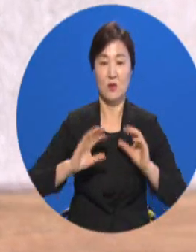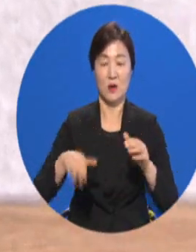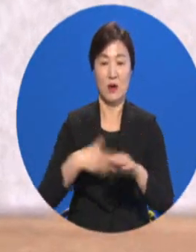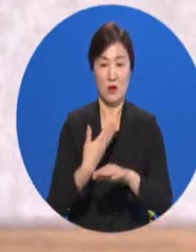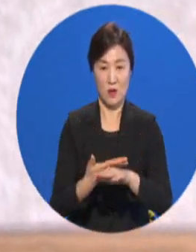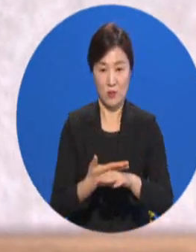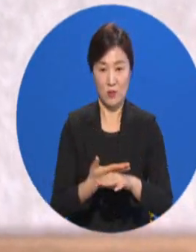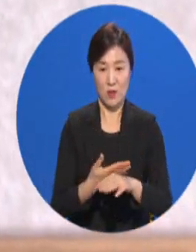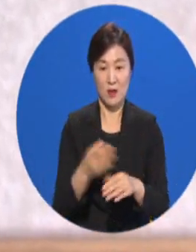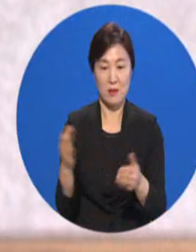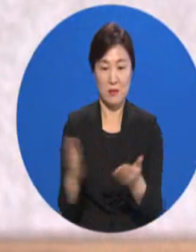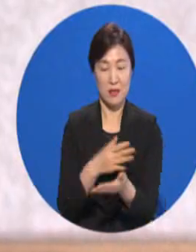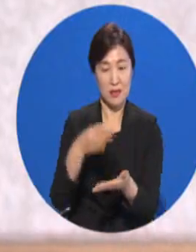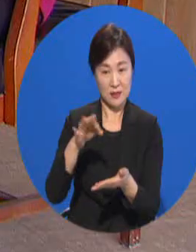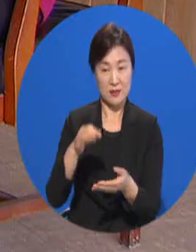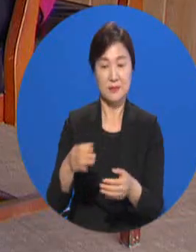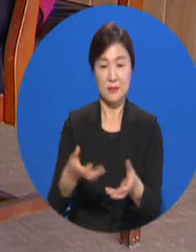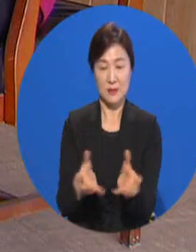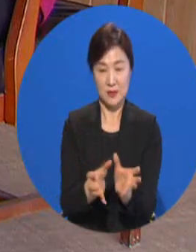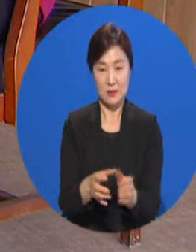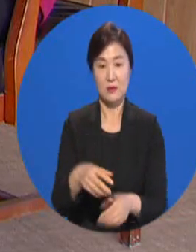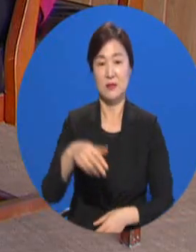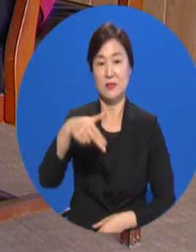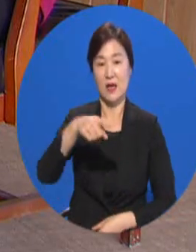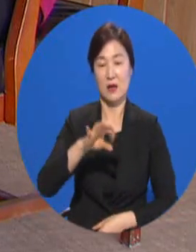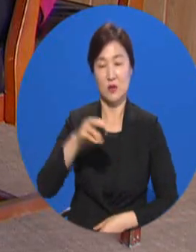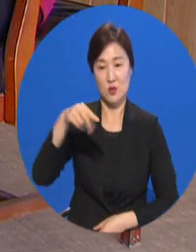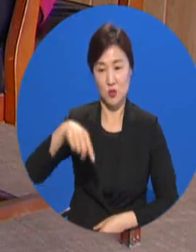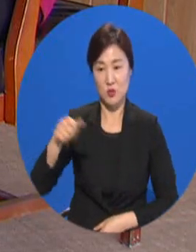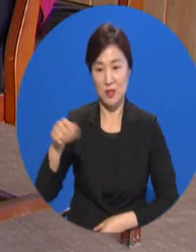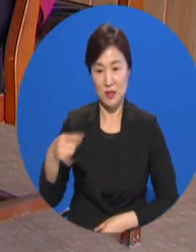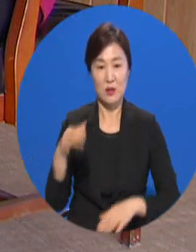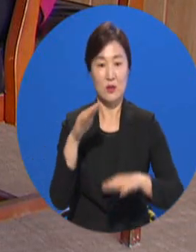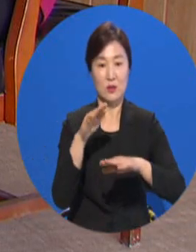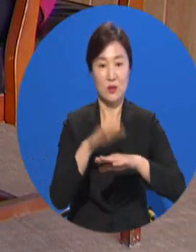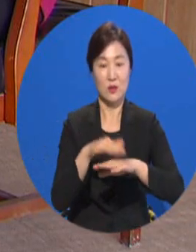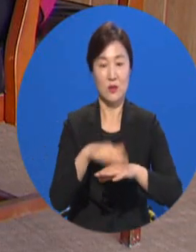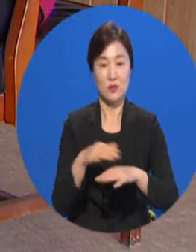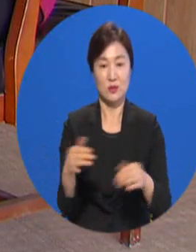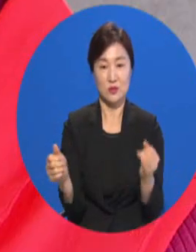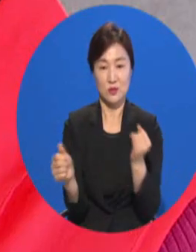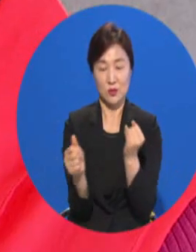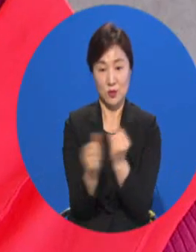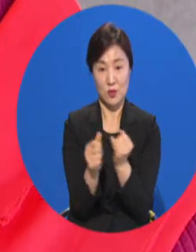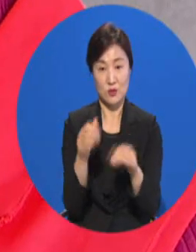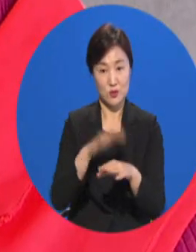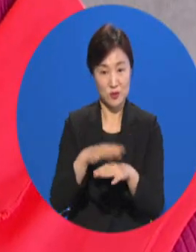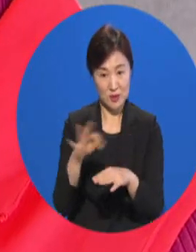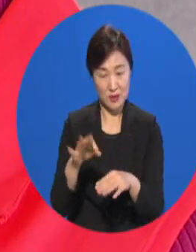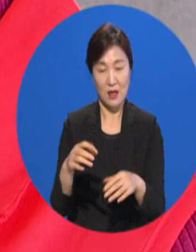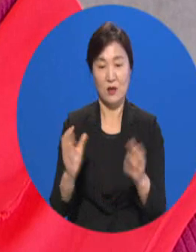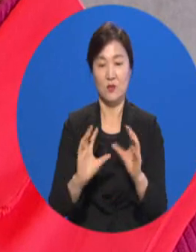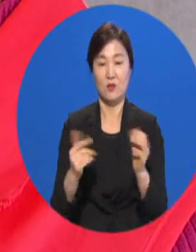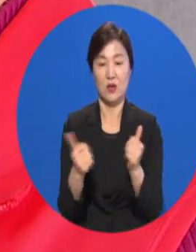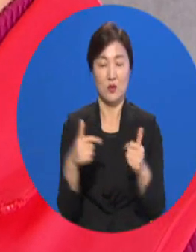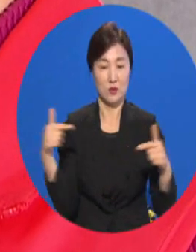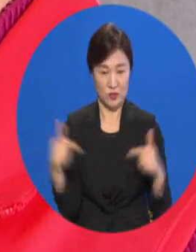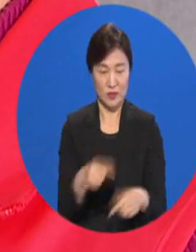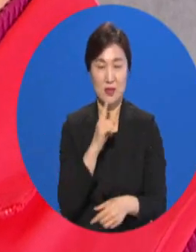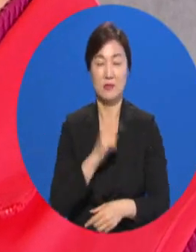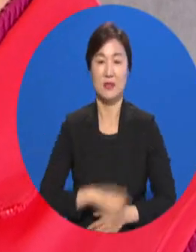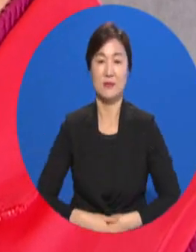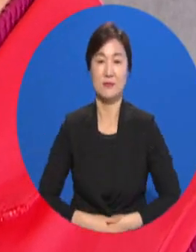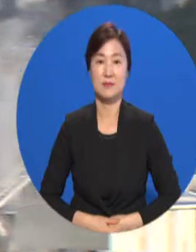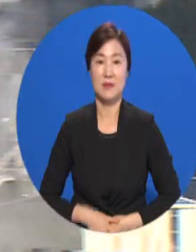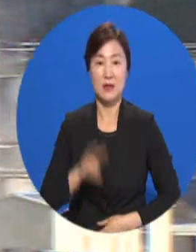국가혁명배당금당의 장수희 후보는 국회의원 수 축소와 결혼수당 지급 등 당 차원에서 정한 이른바 33정책의 실현을